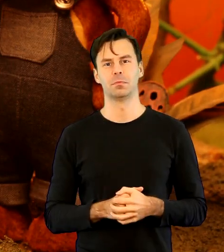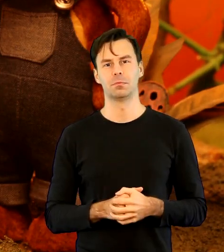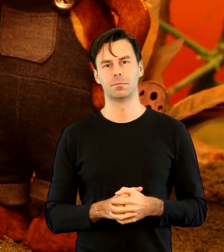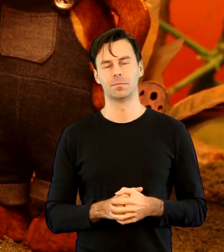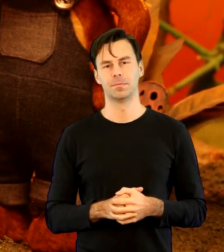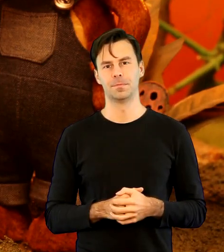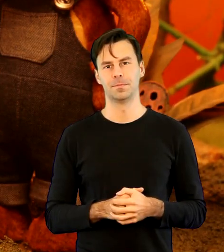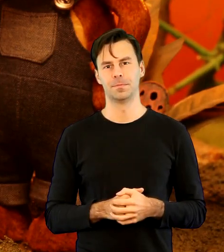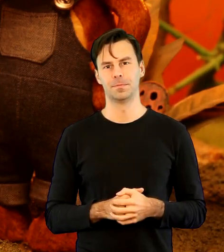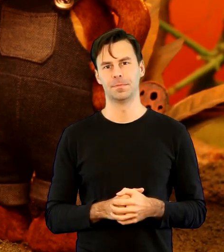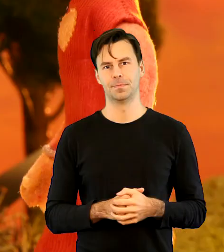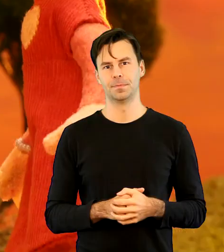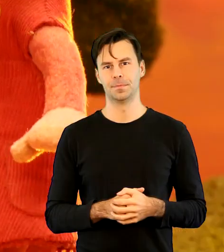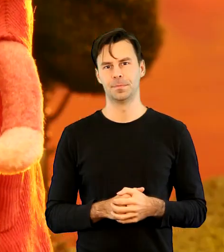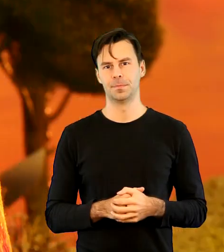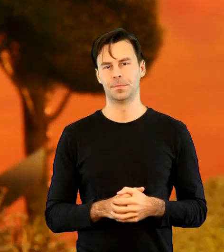Proszę.